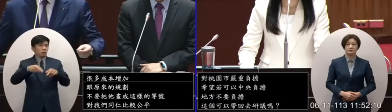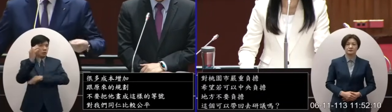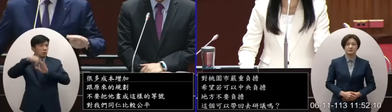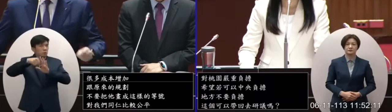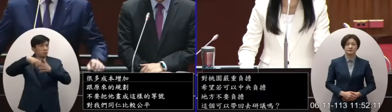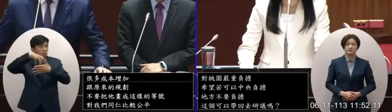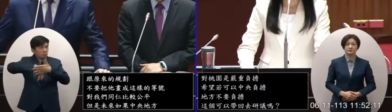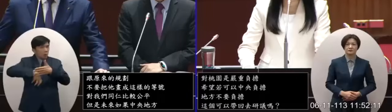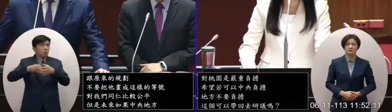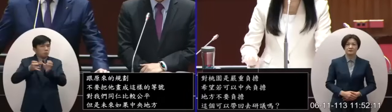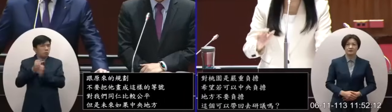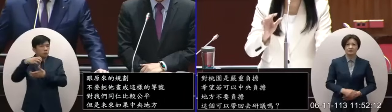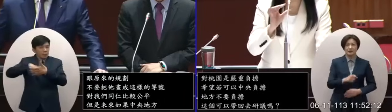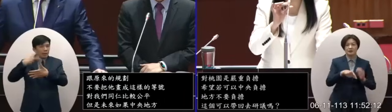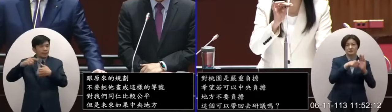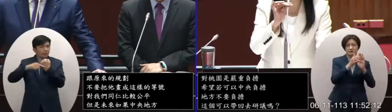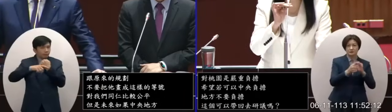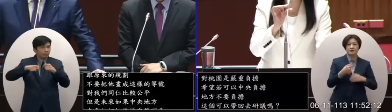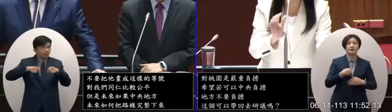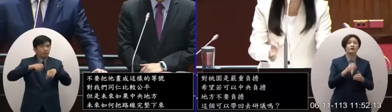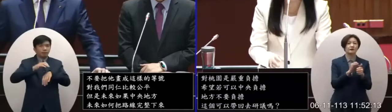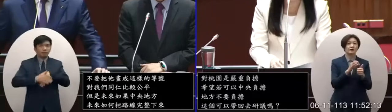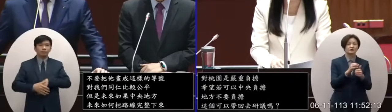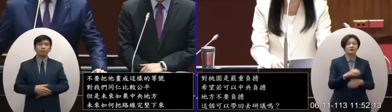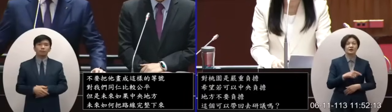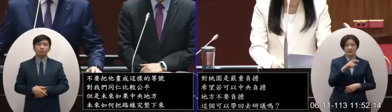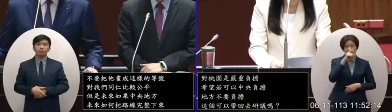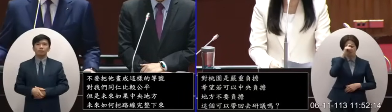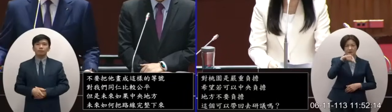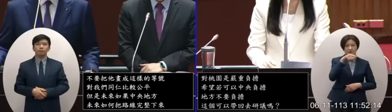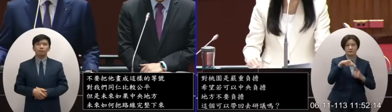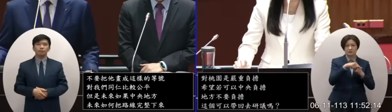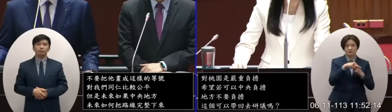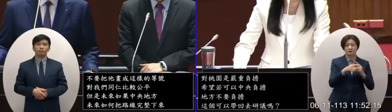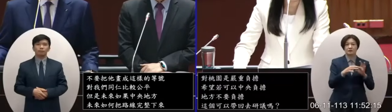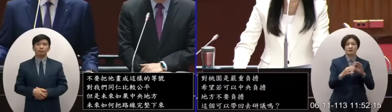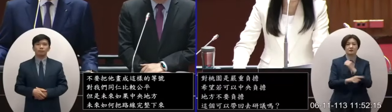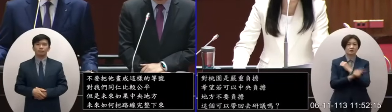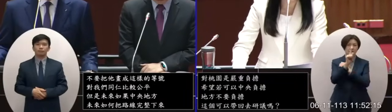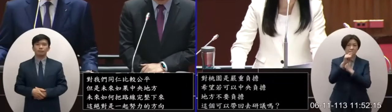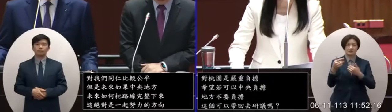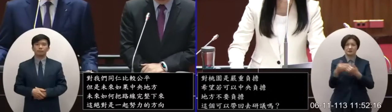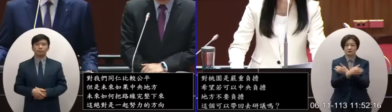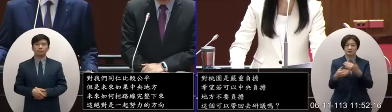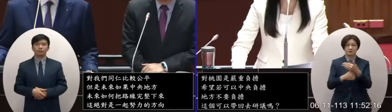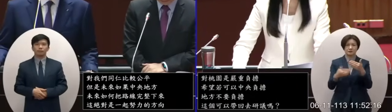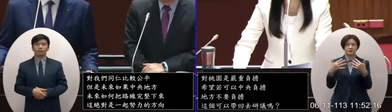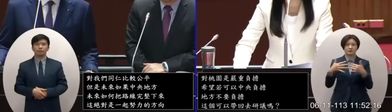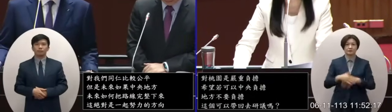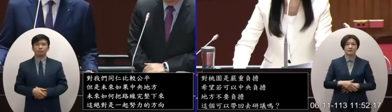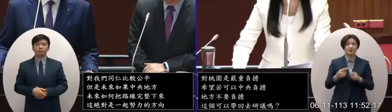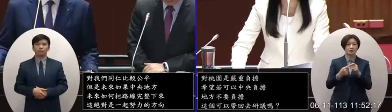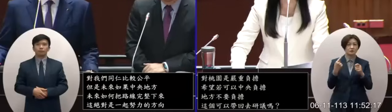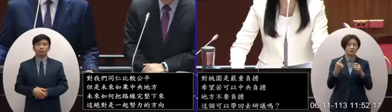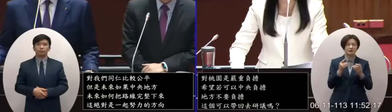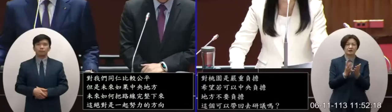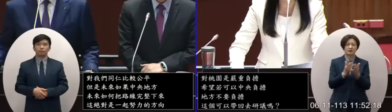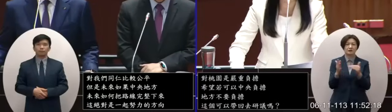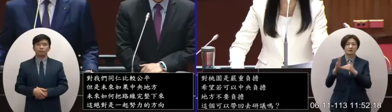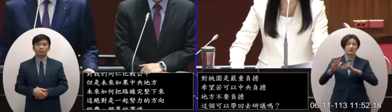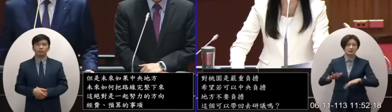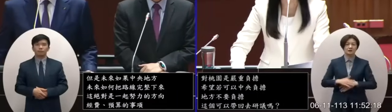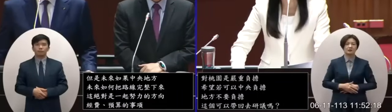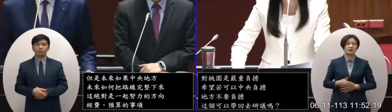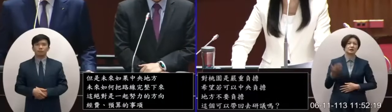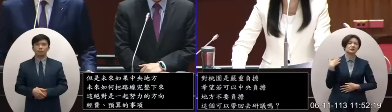划，也请地方能够跟中央合作。 好，院长，本席今天建议的，希望带回去研议哦。那最后一样是交通的问题哦。我想从去年讲到今年，上一届